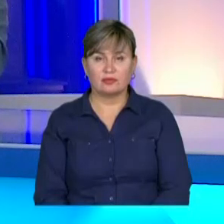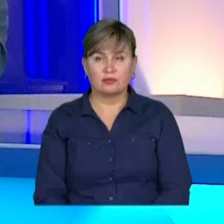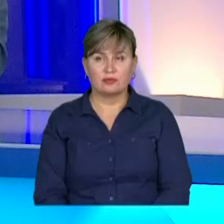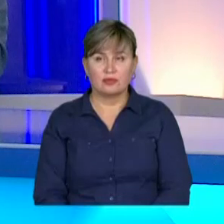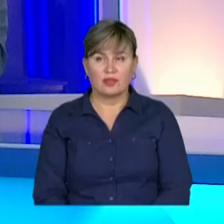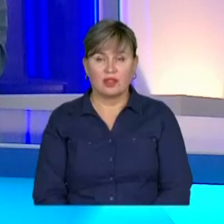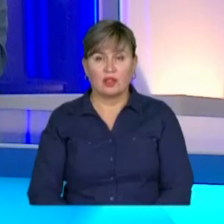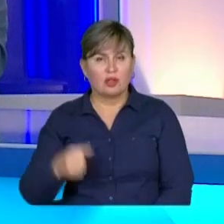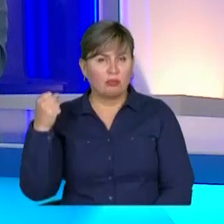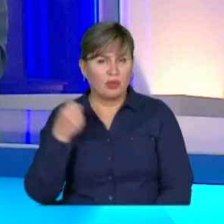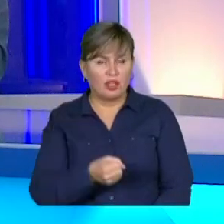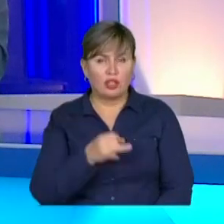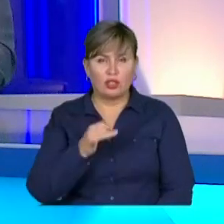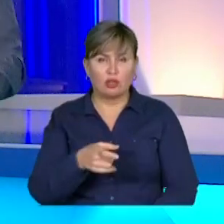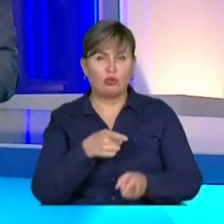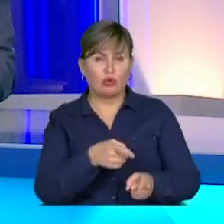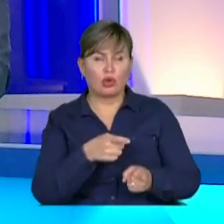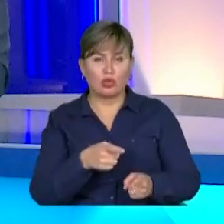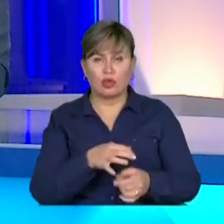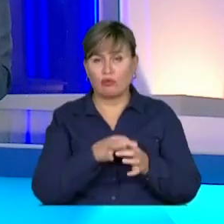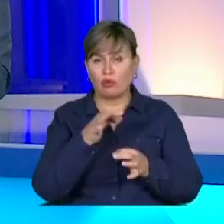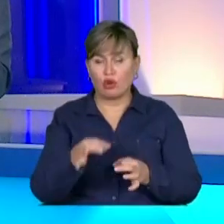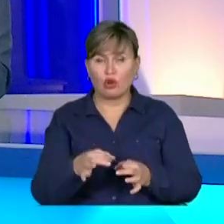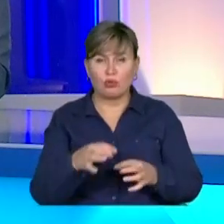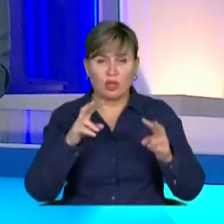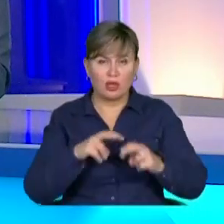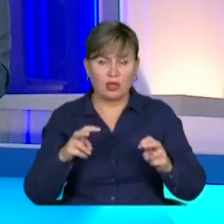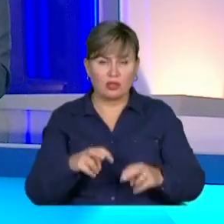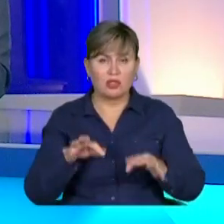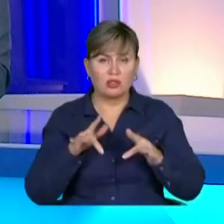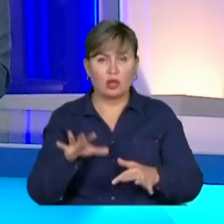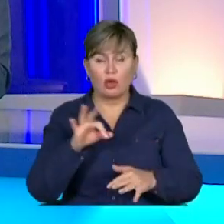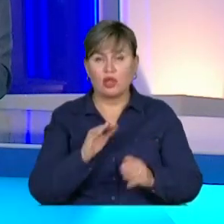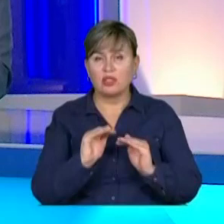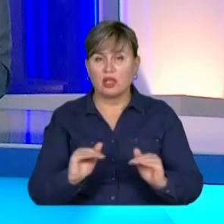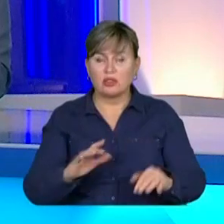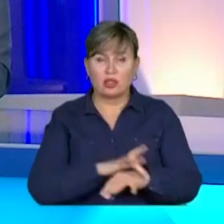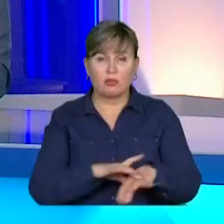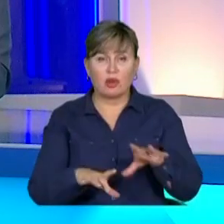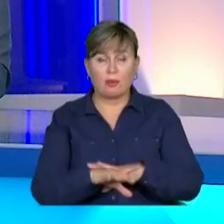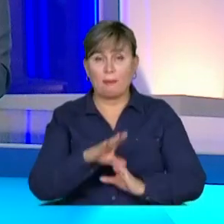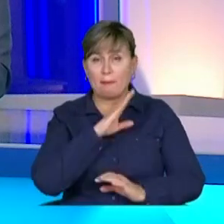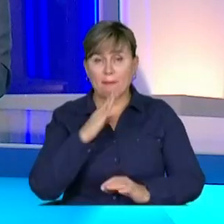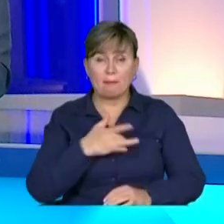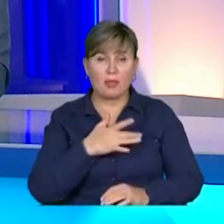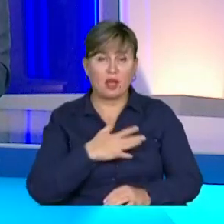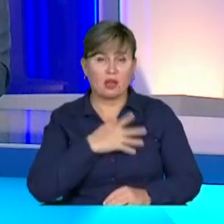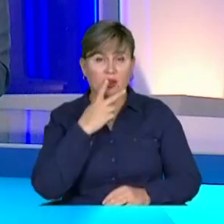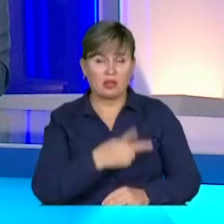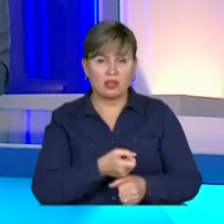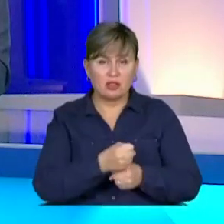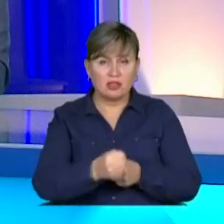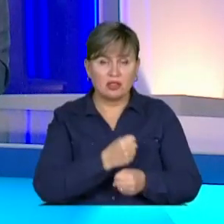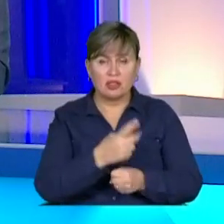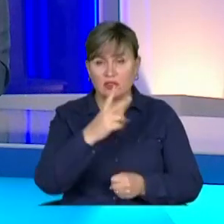Била и угрожала расправой. В области Улытау расследуют резонансное дело о детском рабстве. Приемную мать подозревают в истязании